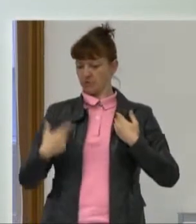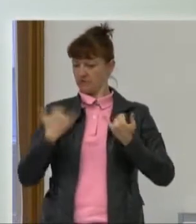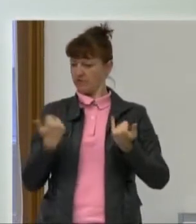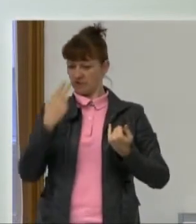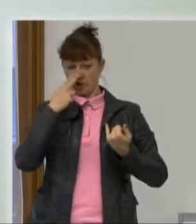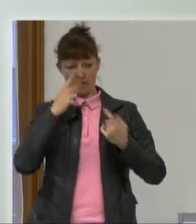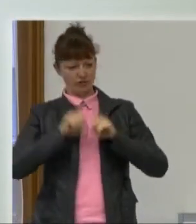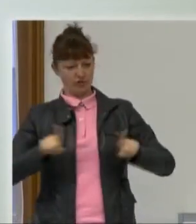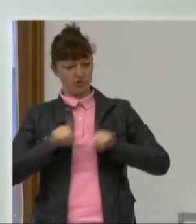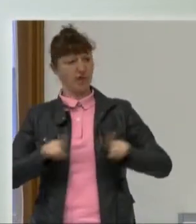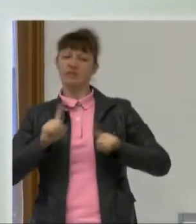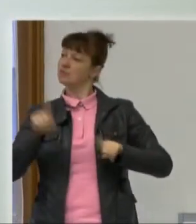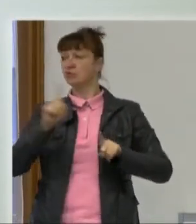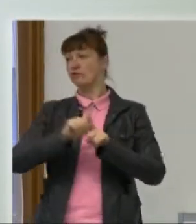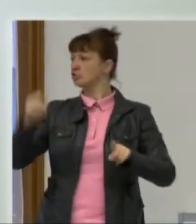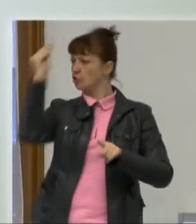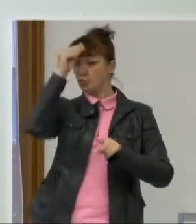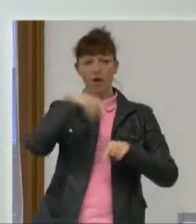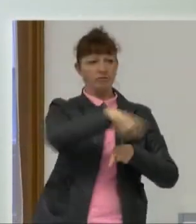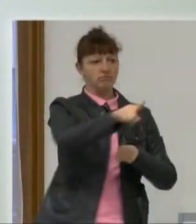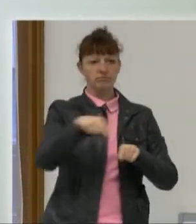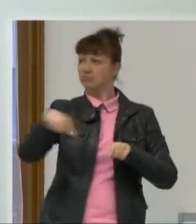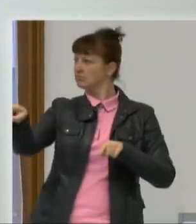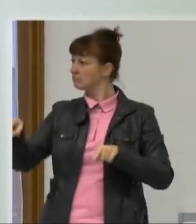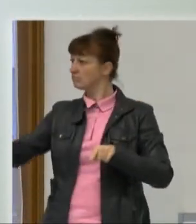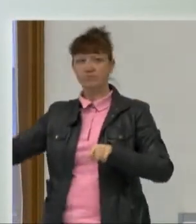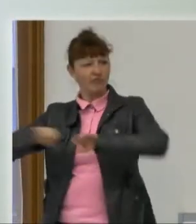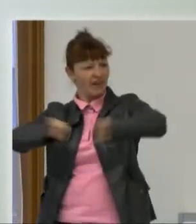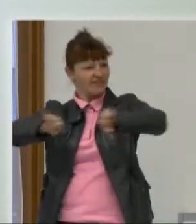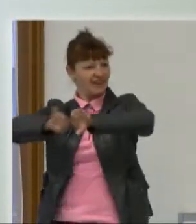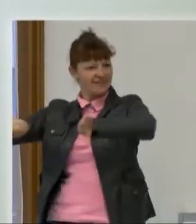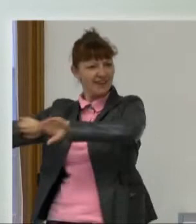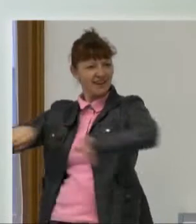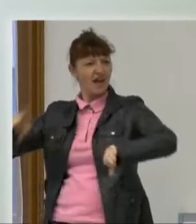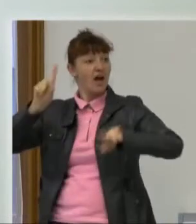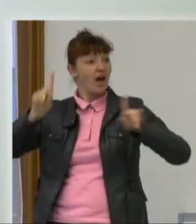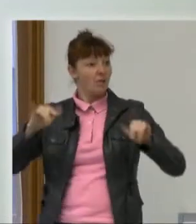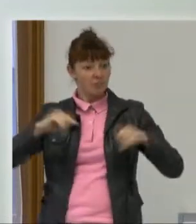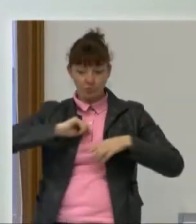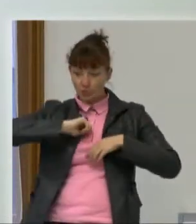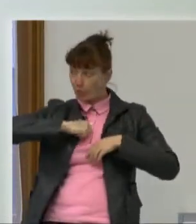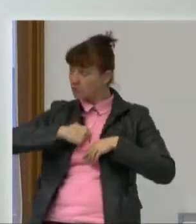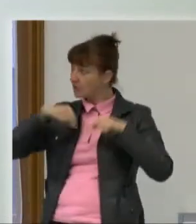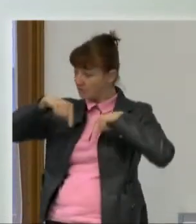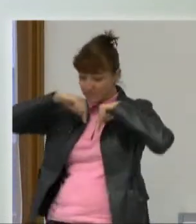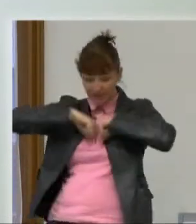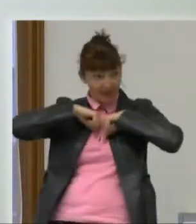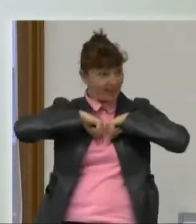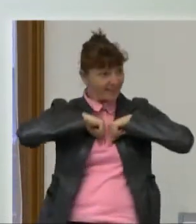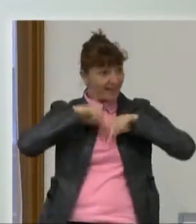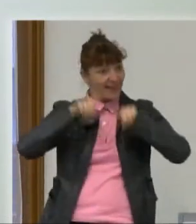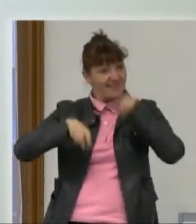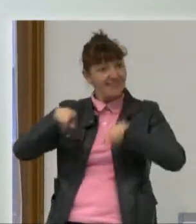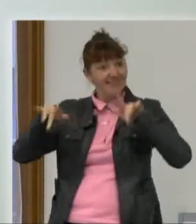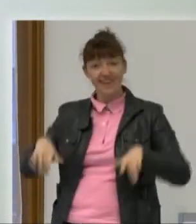indem verschiedene Schultypen geschaffen wurden, muss sich umstellen darauf, dass es jetzt um innere Differenzierung geht. In einer Schule für alle ist